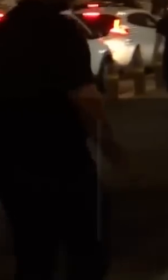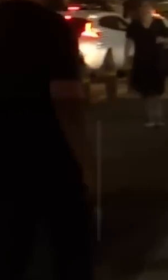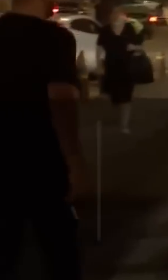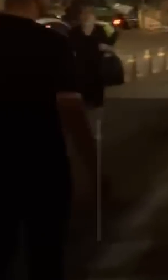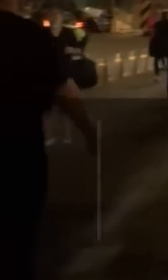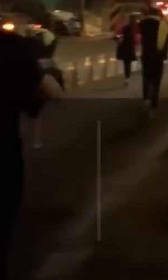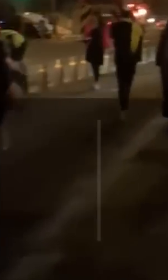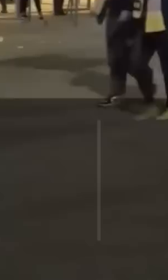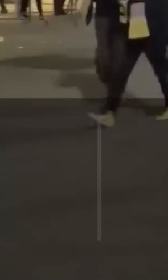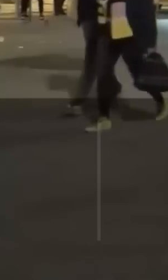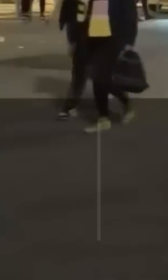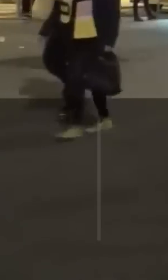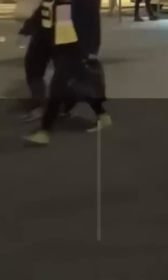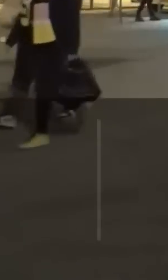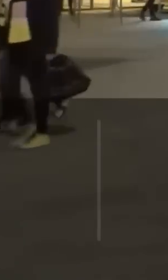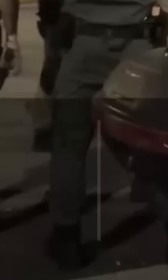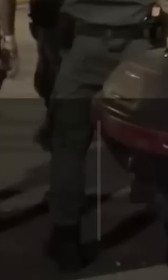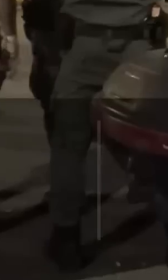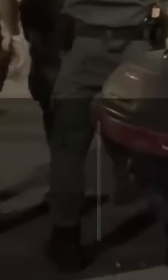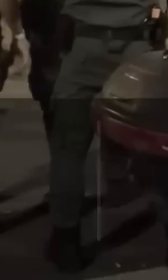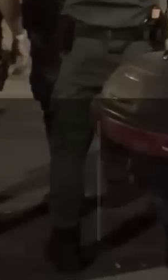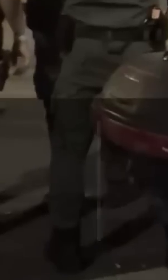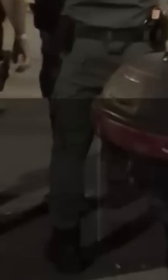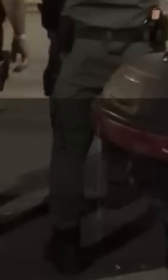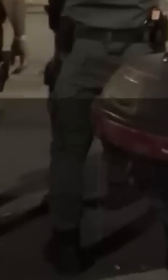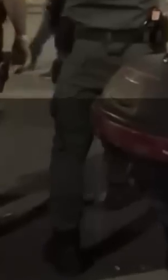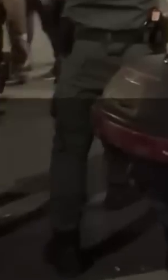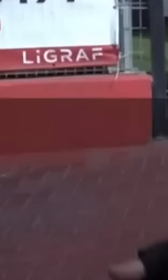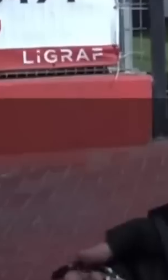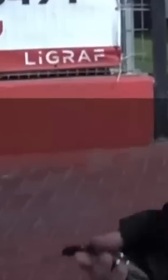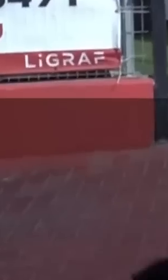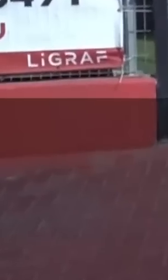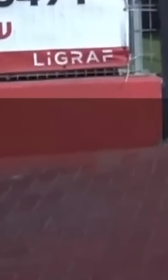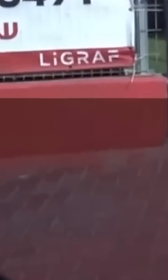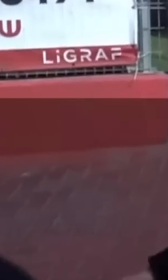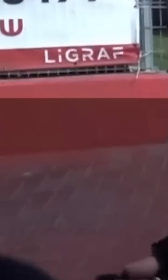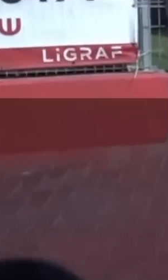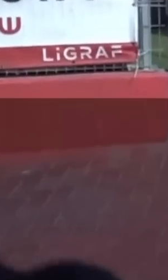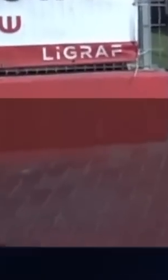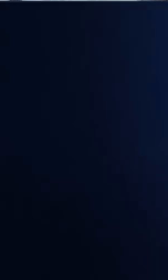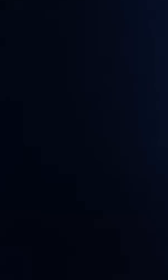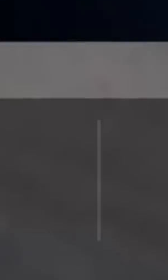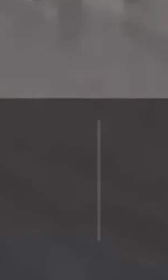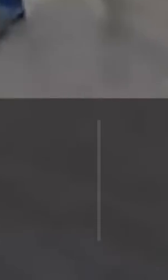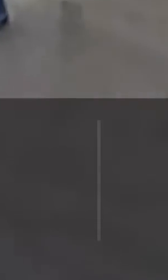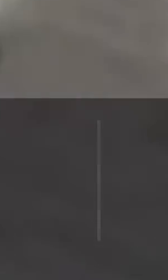כוננות משטרתית גבוהה במשחק הערב מול ביתר ירושלים. אני ממש בוכה, אוהב הלב,